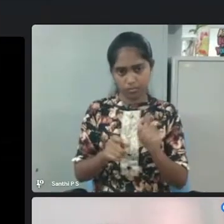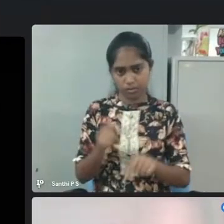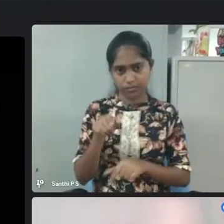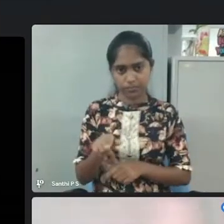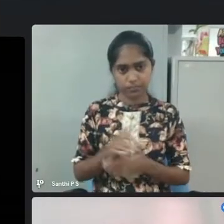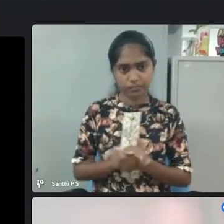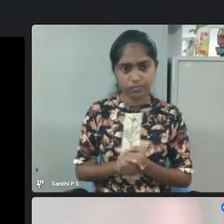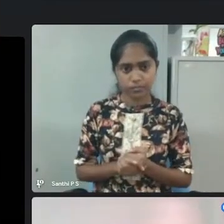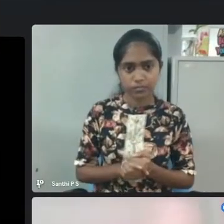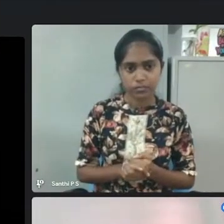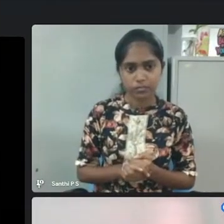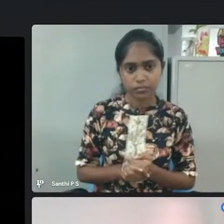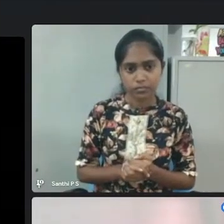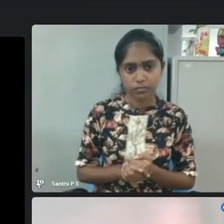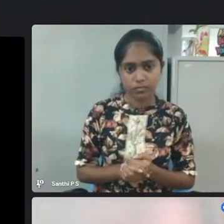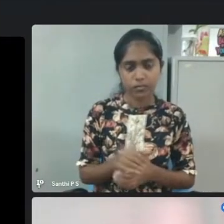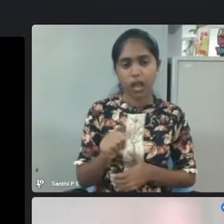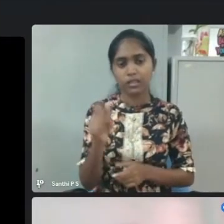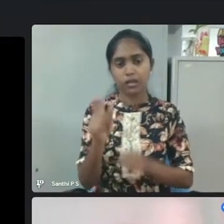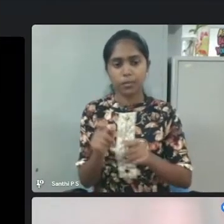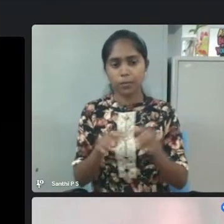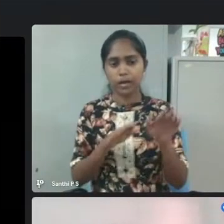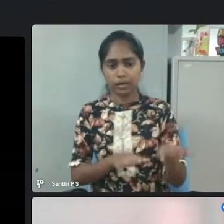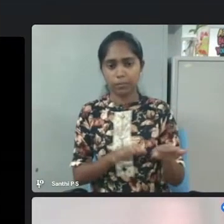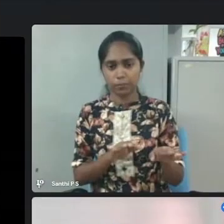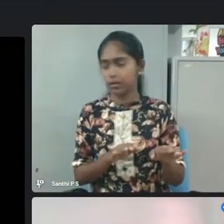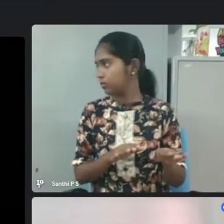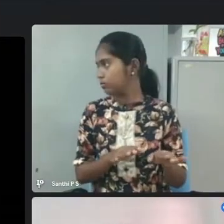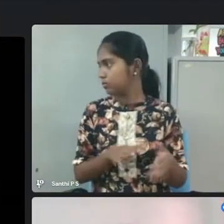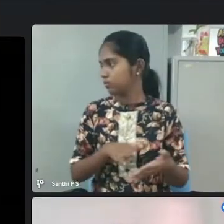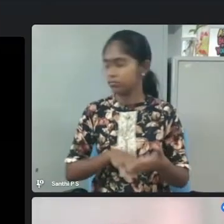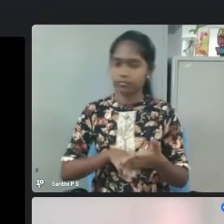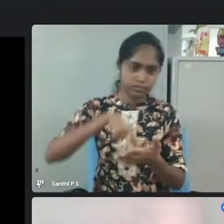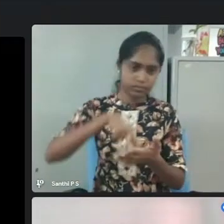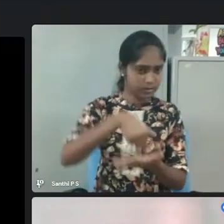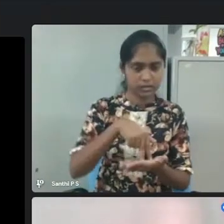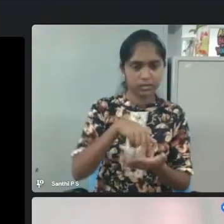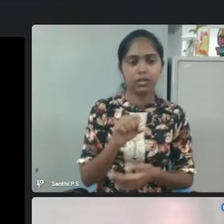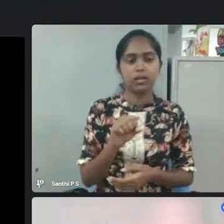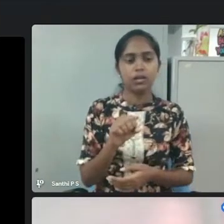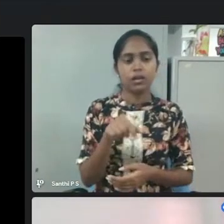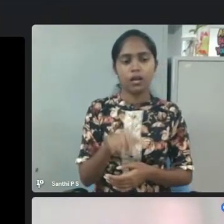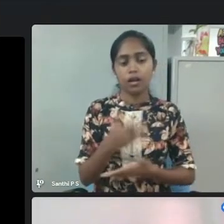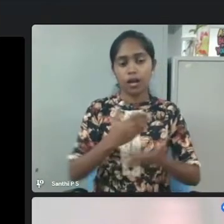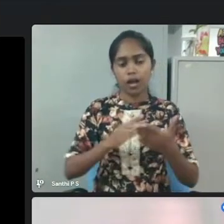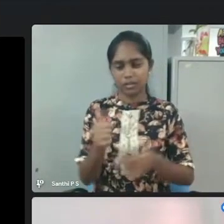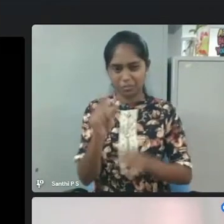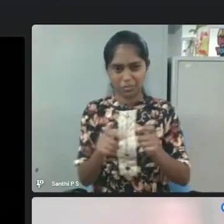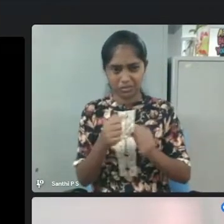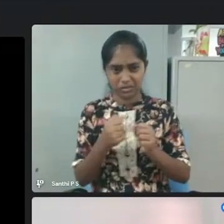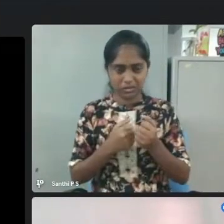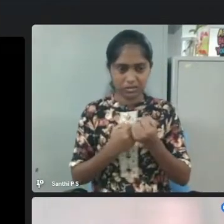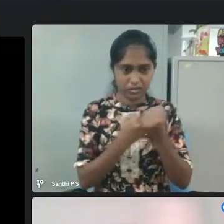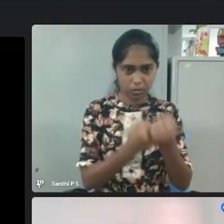കഴിവുകൾ ഉപയോഗപ്പെടുത്തുന്നതിനും മറ്റുള്ളവരെ ആശ്രയിക്കാതെ ജീവിക്കുന്നതിനുമായിട്ട് സഹായിക്കുന്നുണ്ട്. ഭിന്നശേഷിയുള്ള വ്യക്തികൾക്ക് സാമൂഹ്യ ജീവിതത്തിൽ